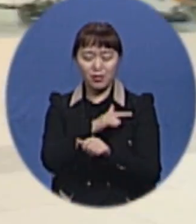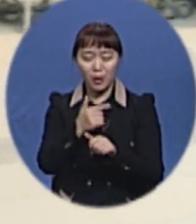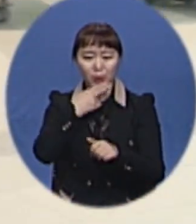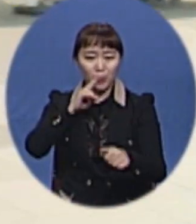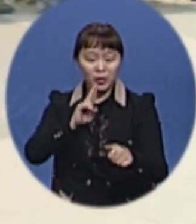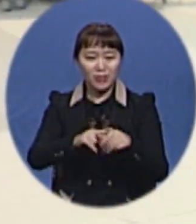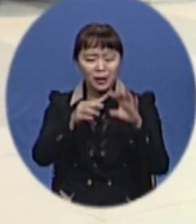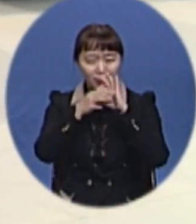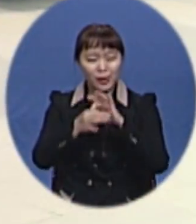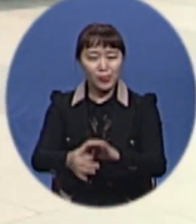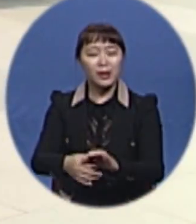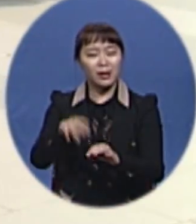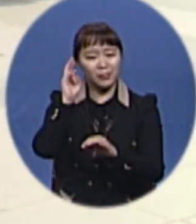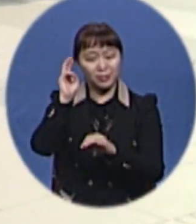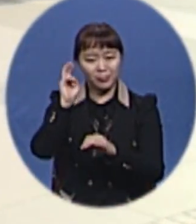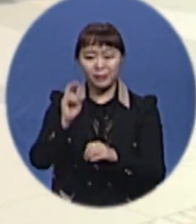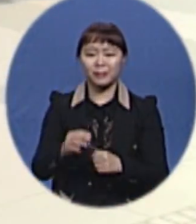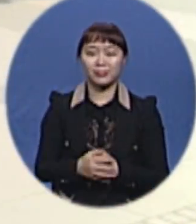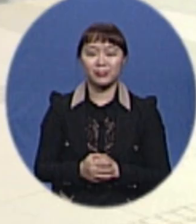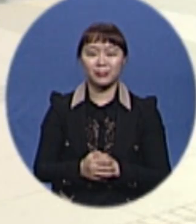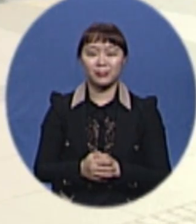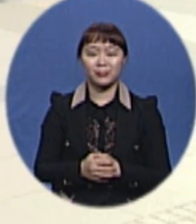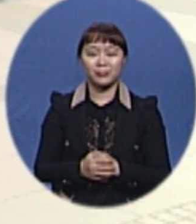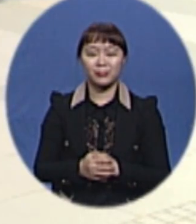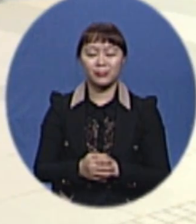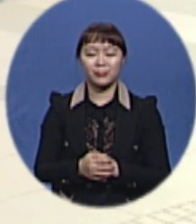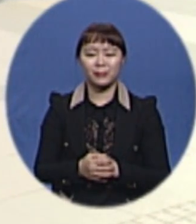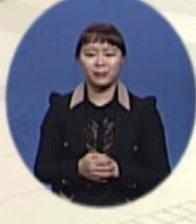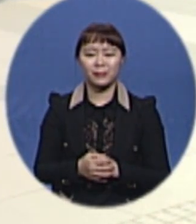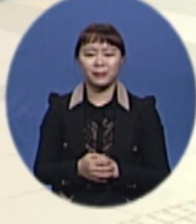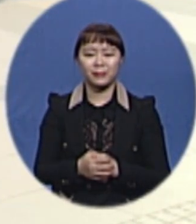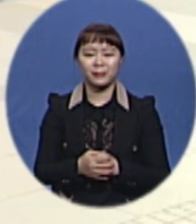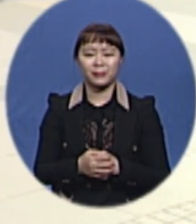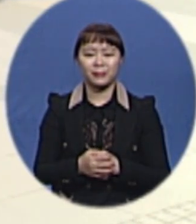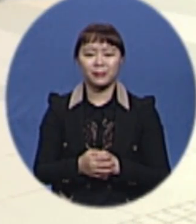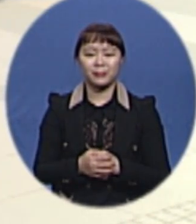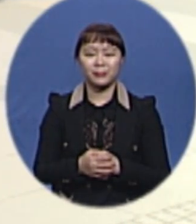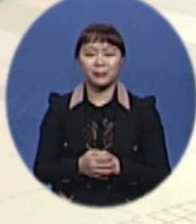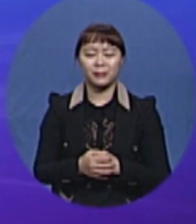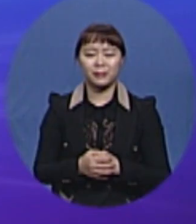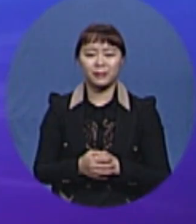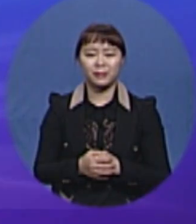도전은 계속될 예정입니다. 복지TV 뉴스 김한겸입니다.